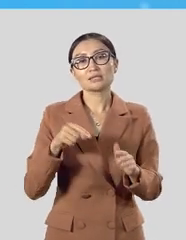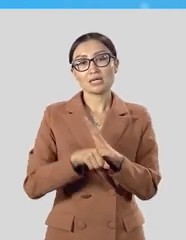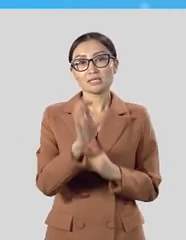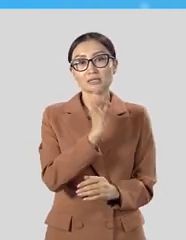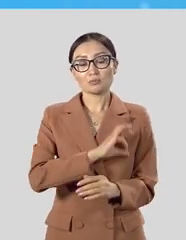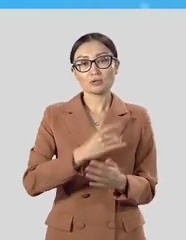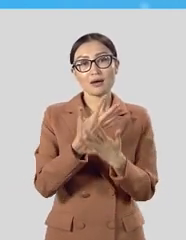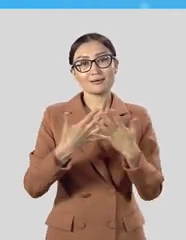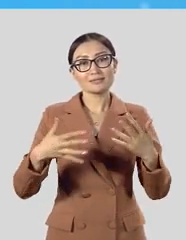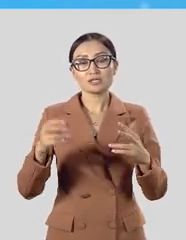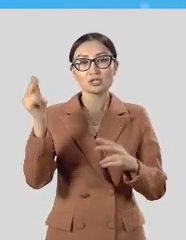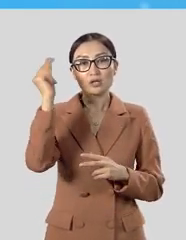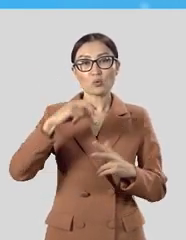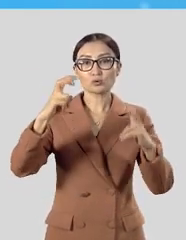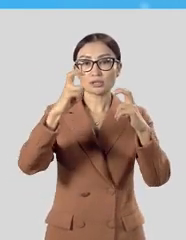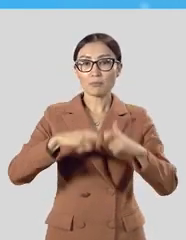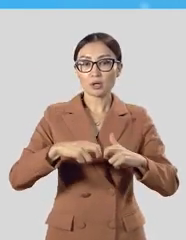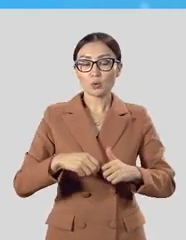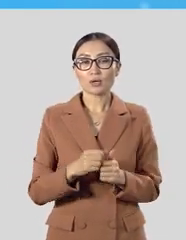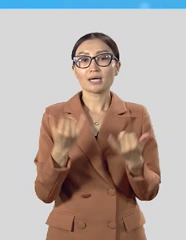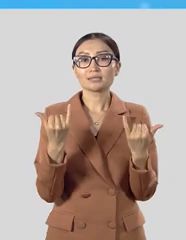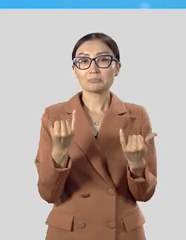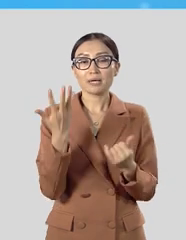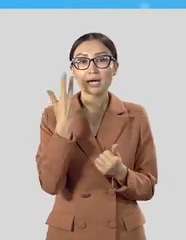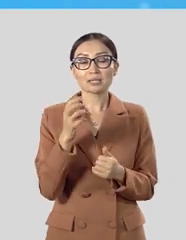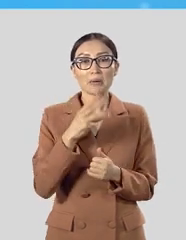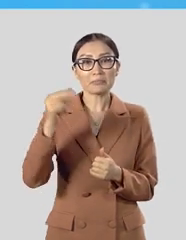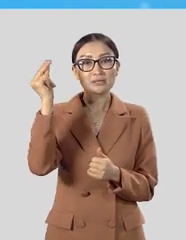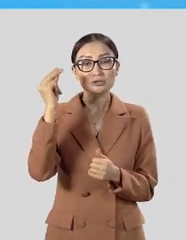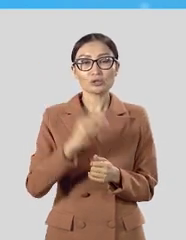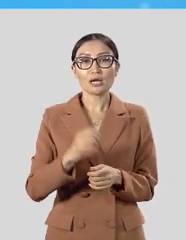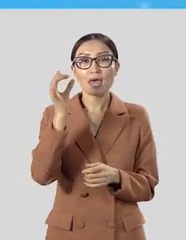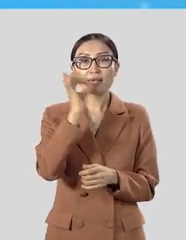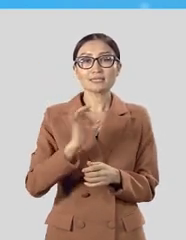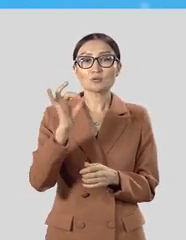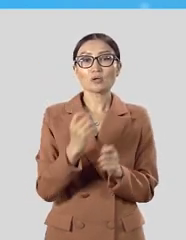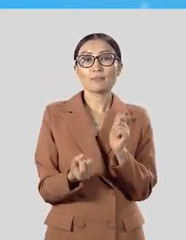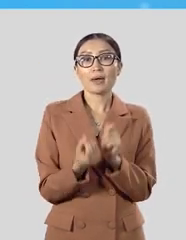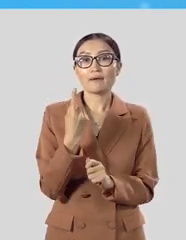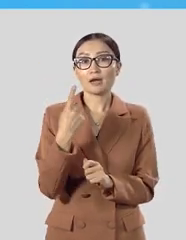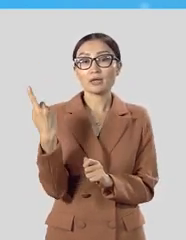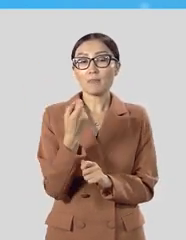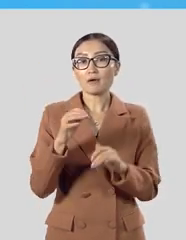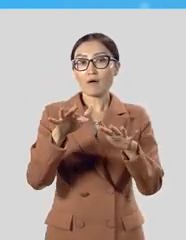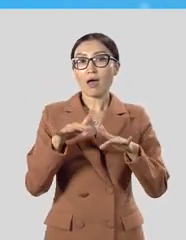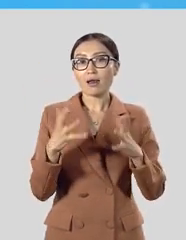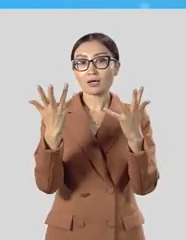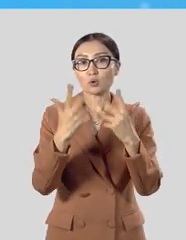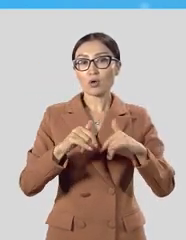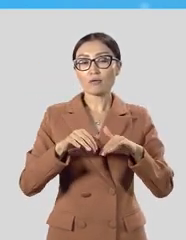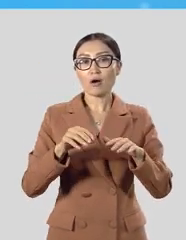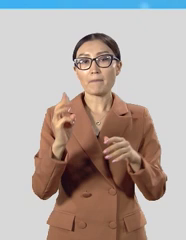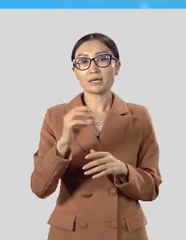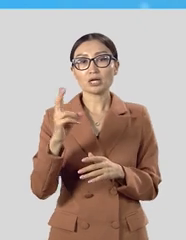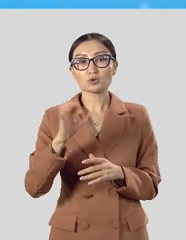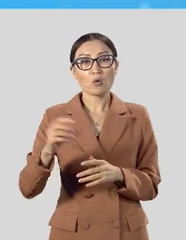различных научных лабораториях. Теперь, когда мы изучили хронологию появления первого электронного микроскопа,